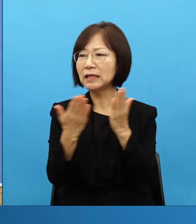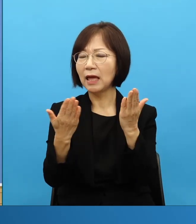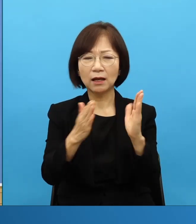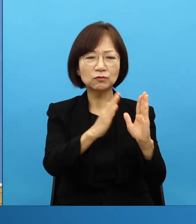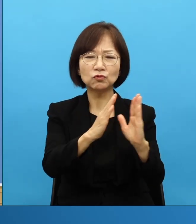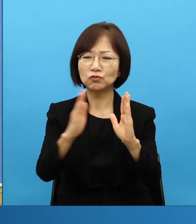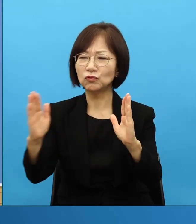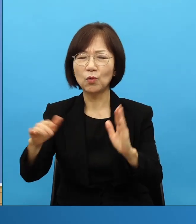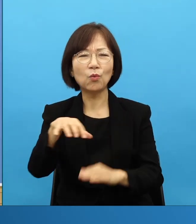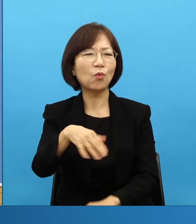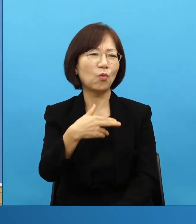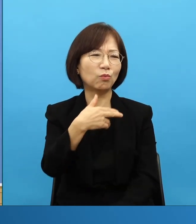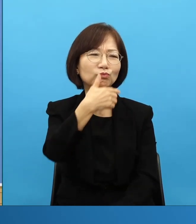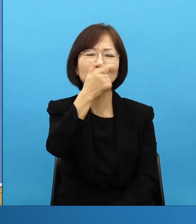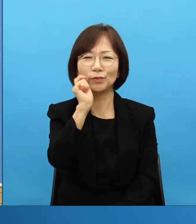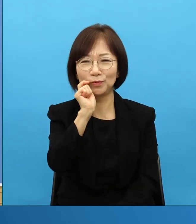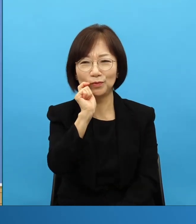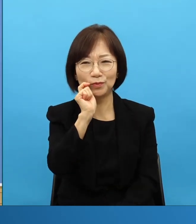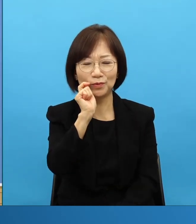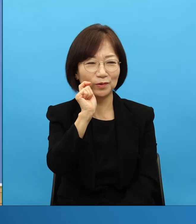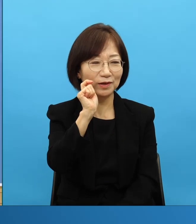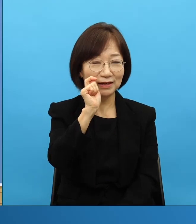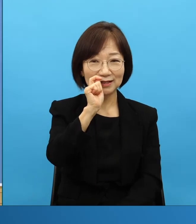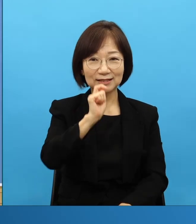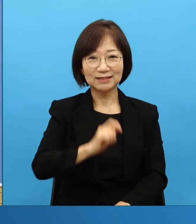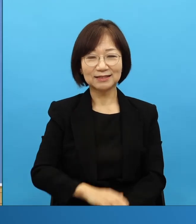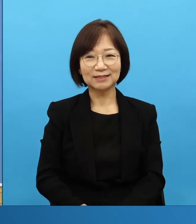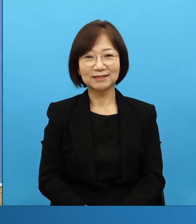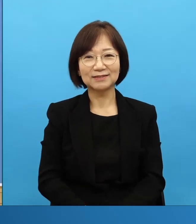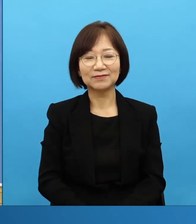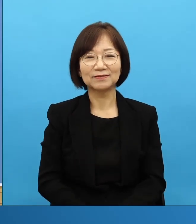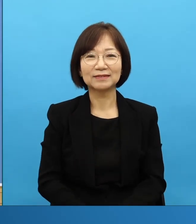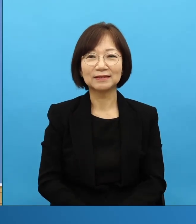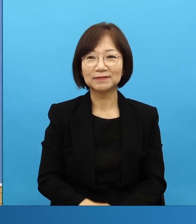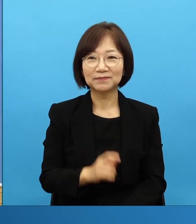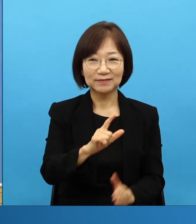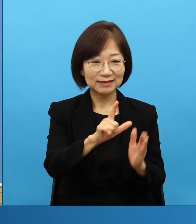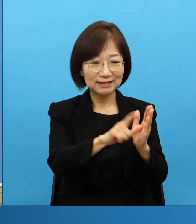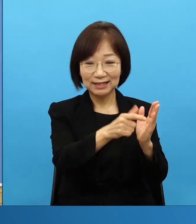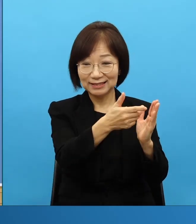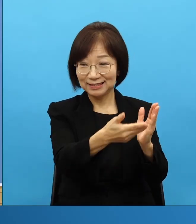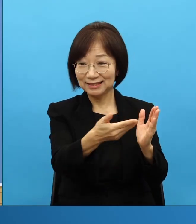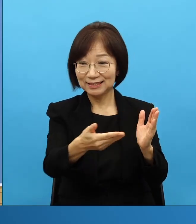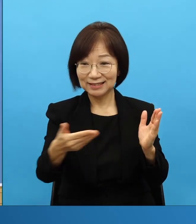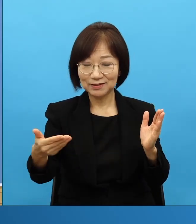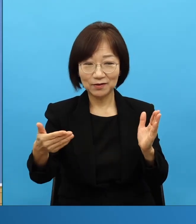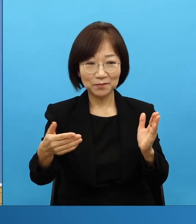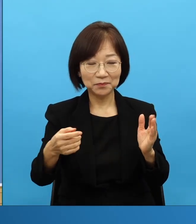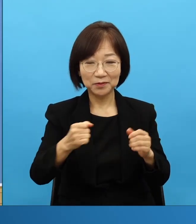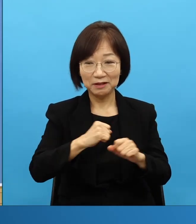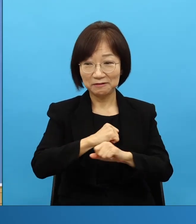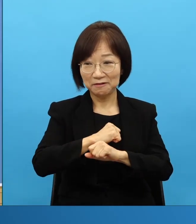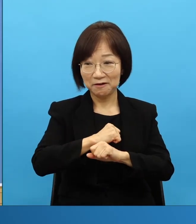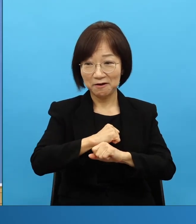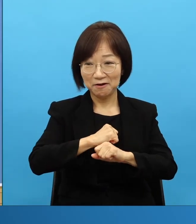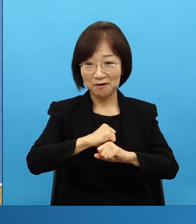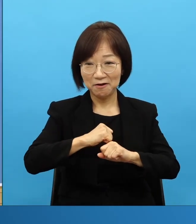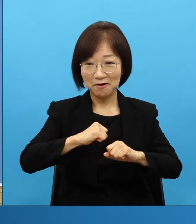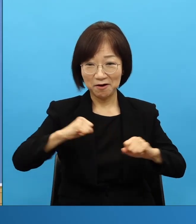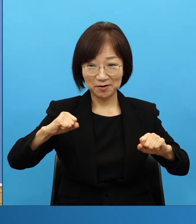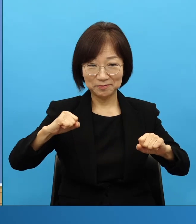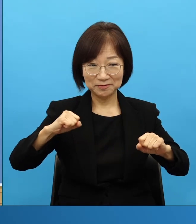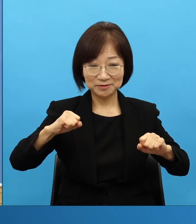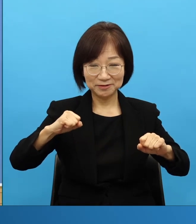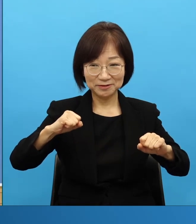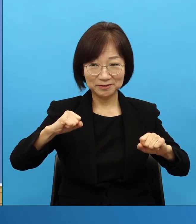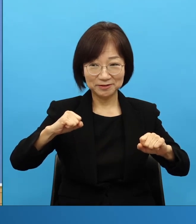feet, and I didn't have a place to leave my books. 그래 어떻게든 하다가 이제는 그보다 이제 배로 큰 집에 저 강철재 장로 사는 그